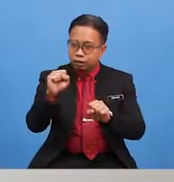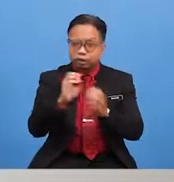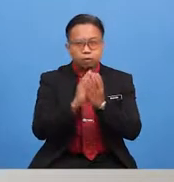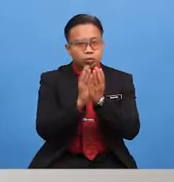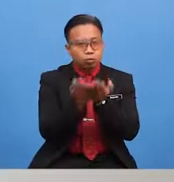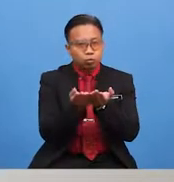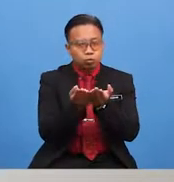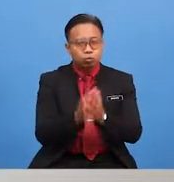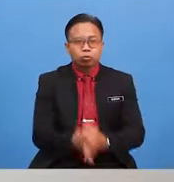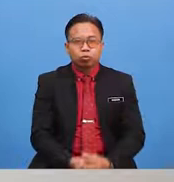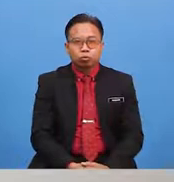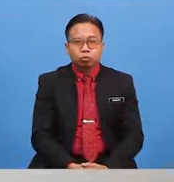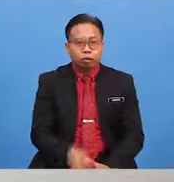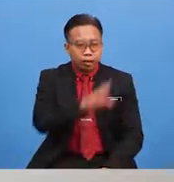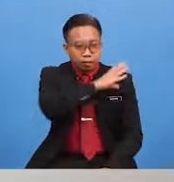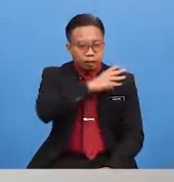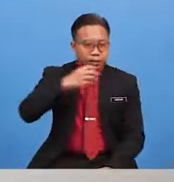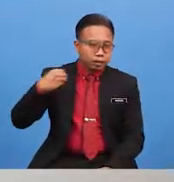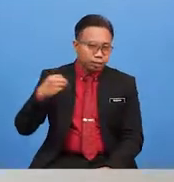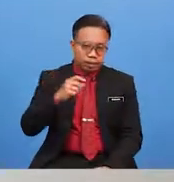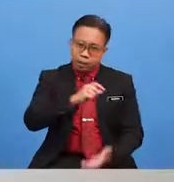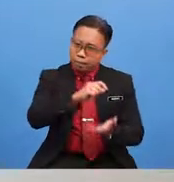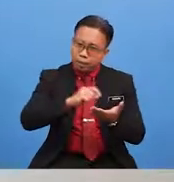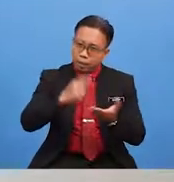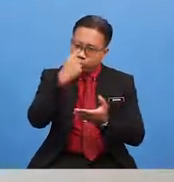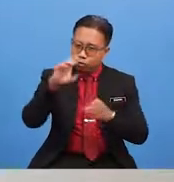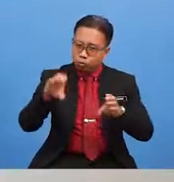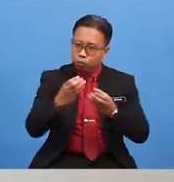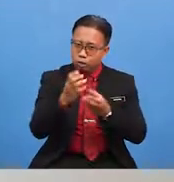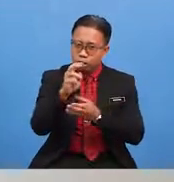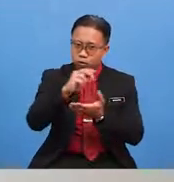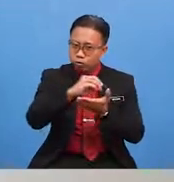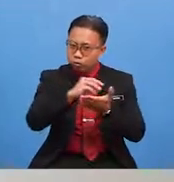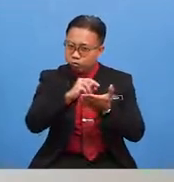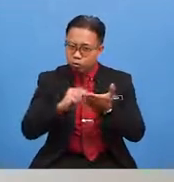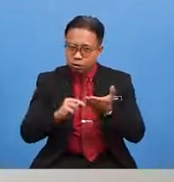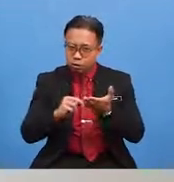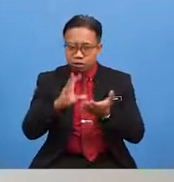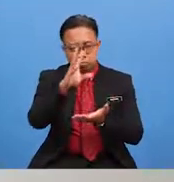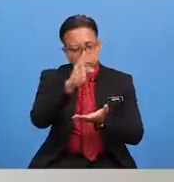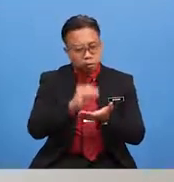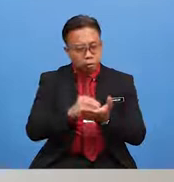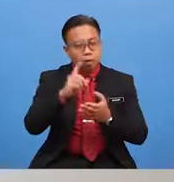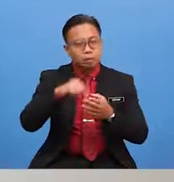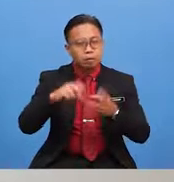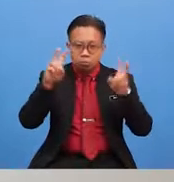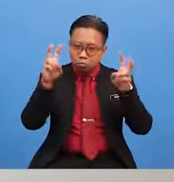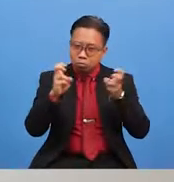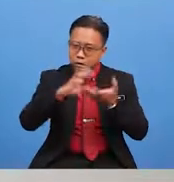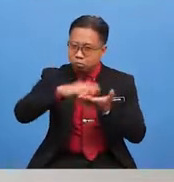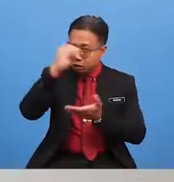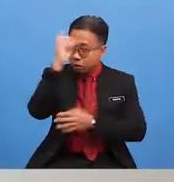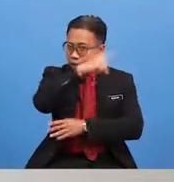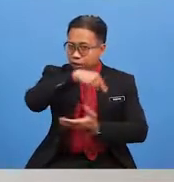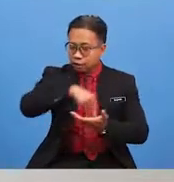buku dan pen untuk membuat nota serta catatan tentang topik kita pada hari ini.